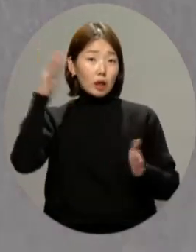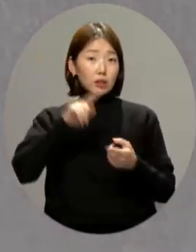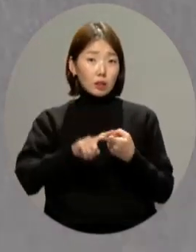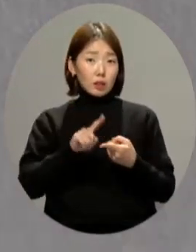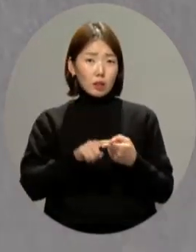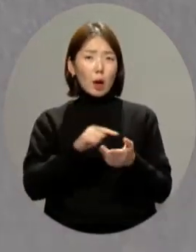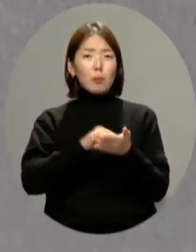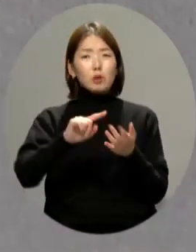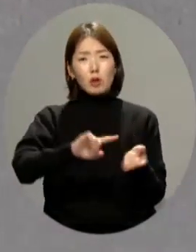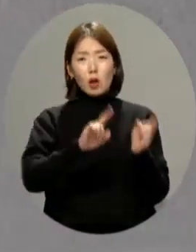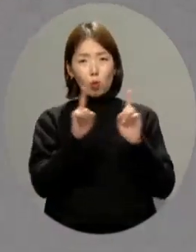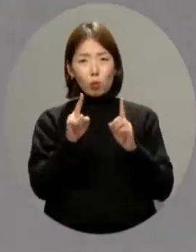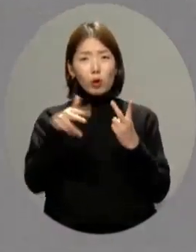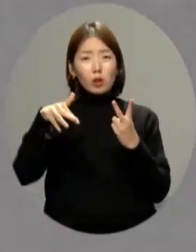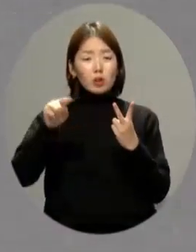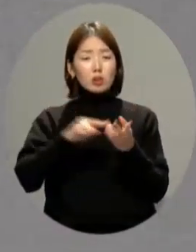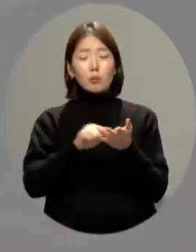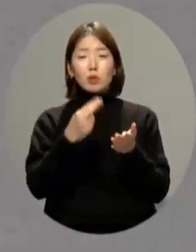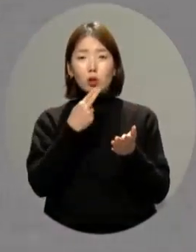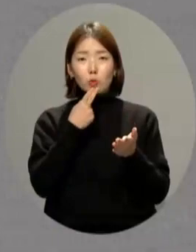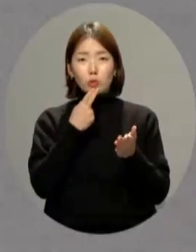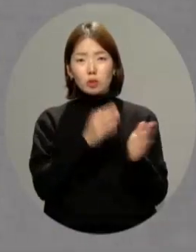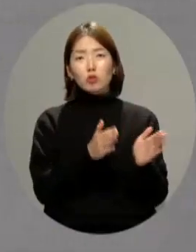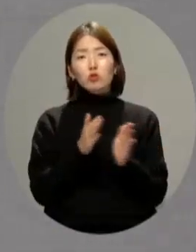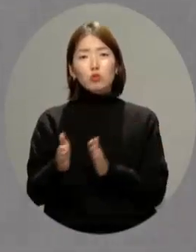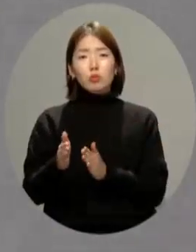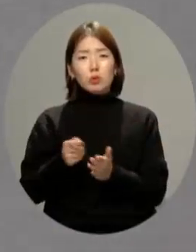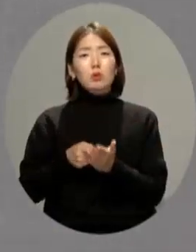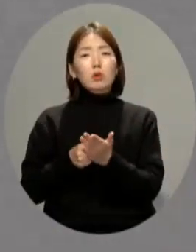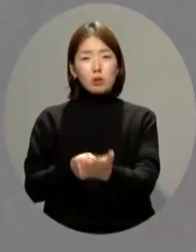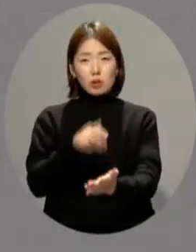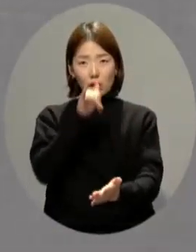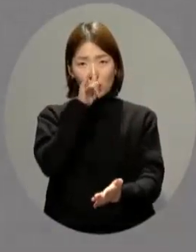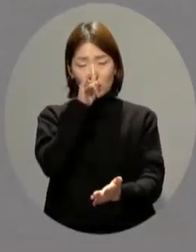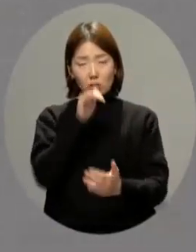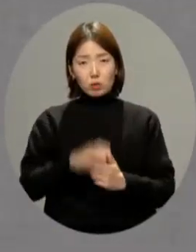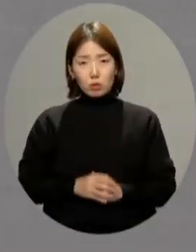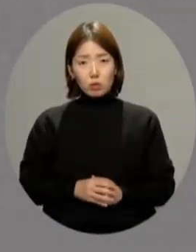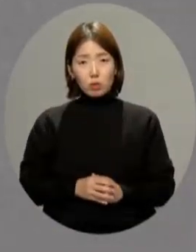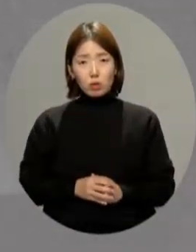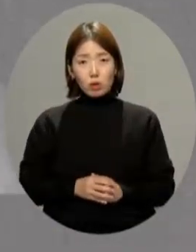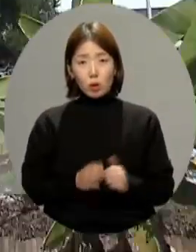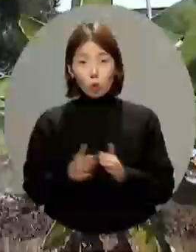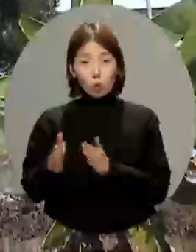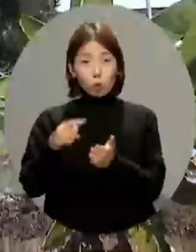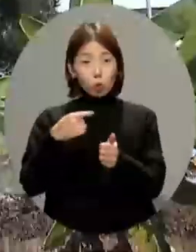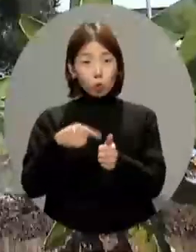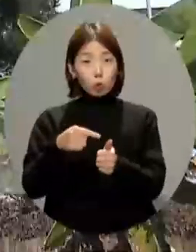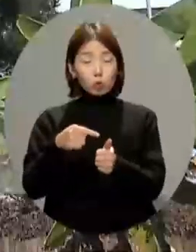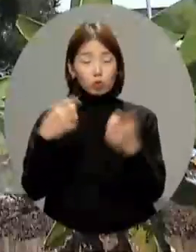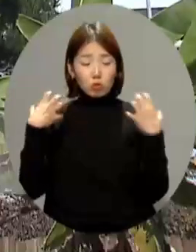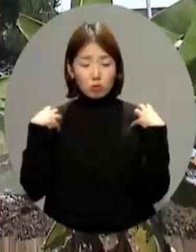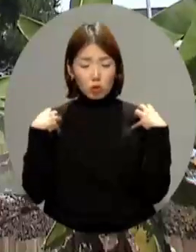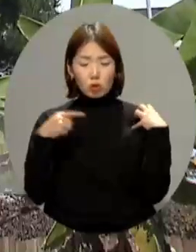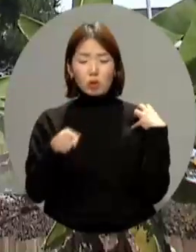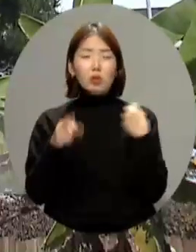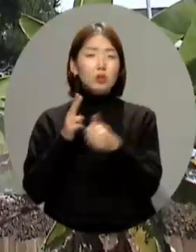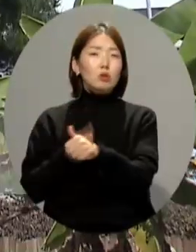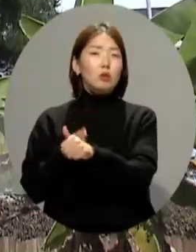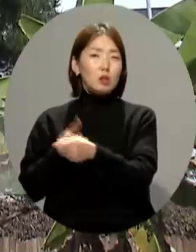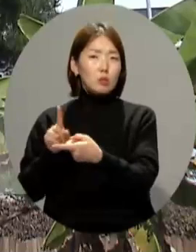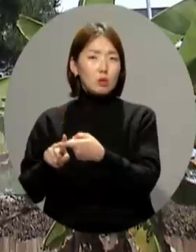조치 그리고 2차 피해가 없도록 추가 대책 마련을 주문했습니다. 이에 대해 도교육청은 해당 교사에